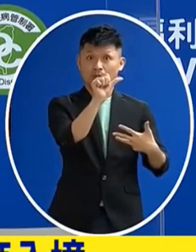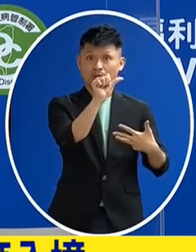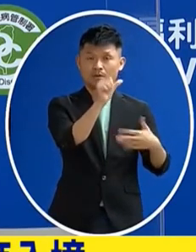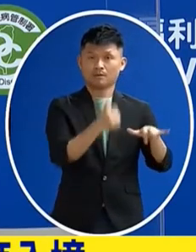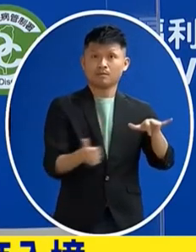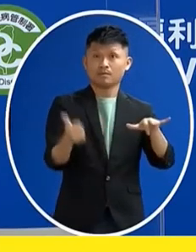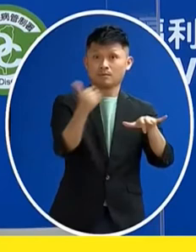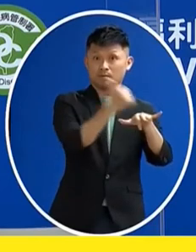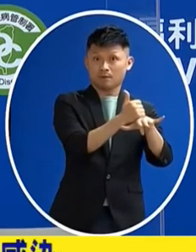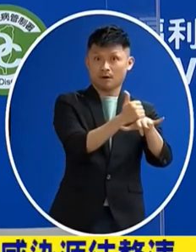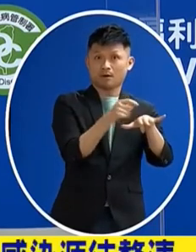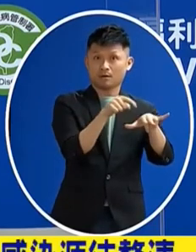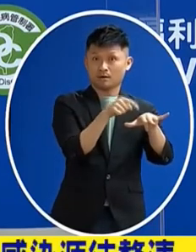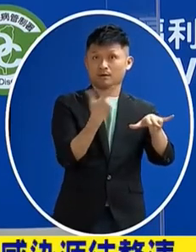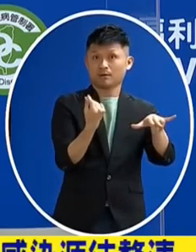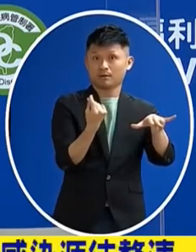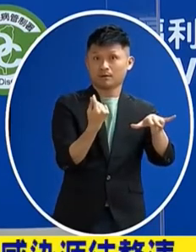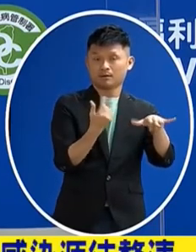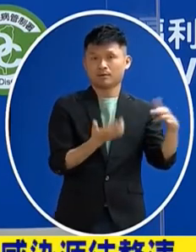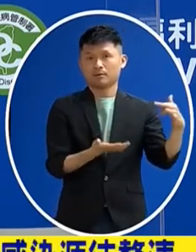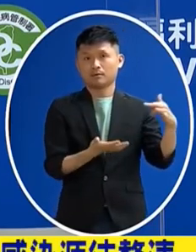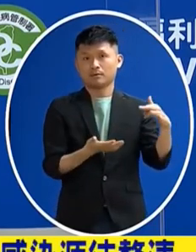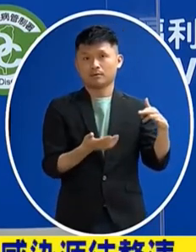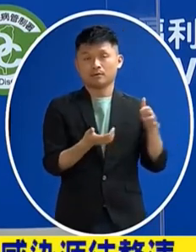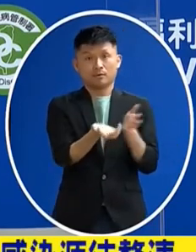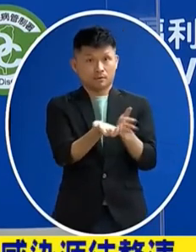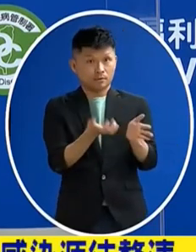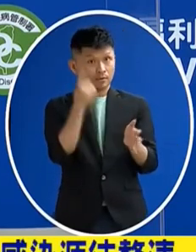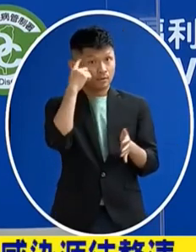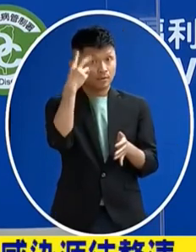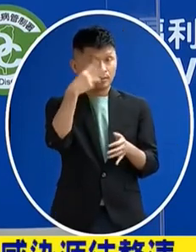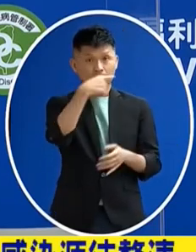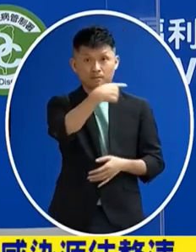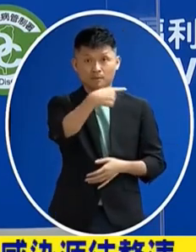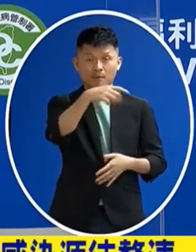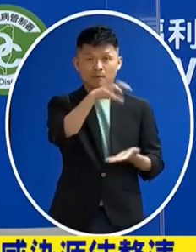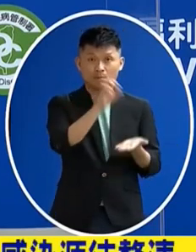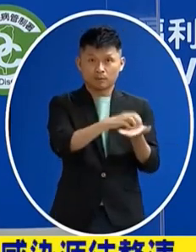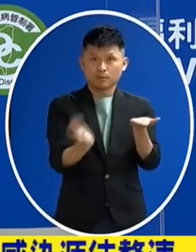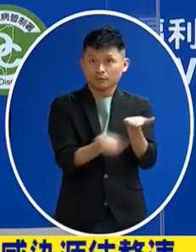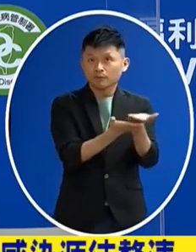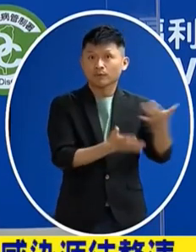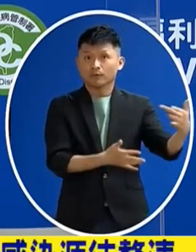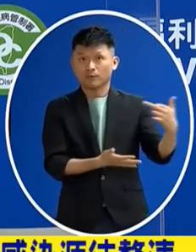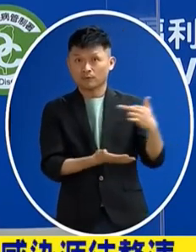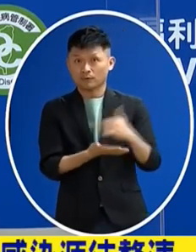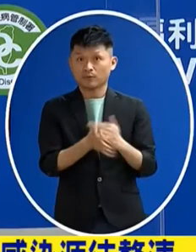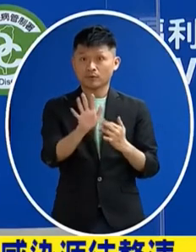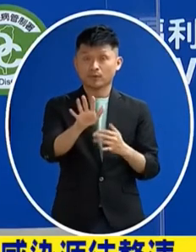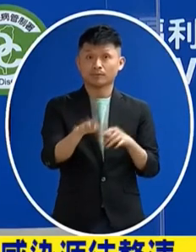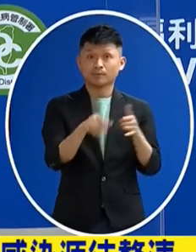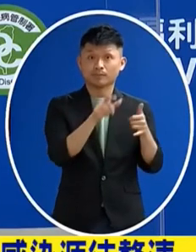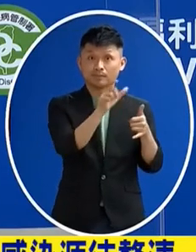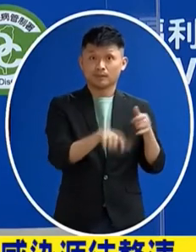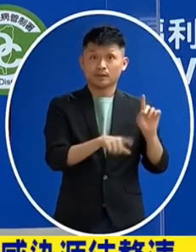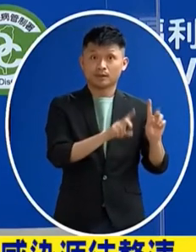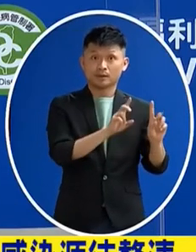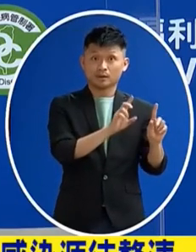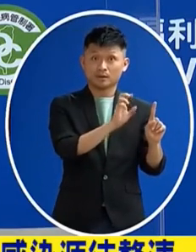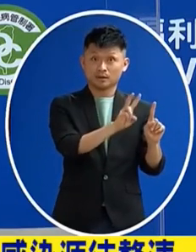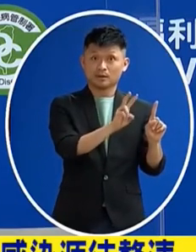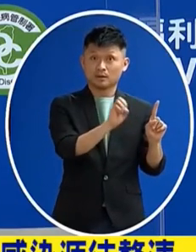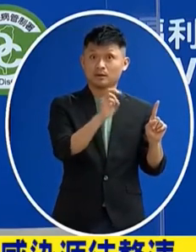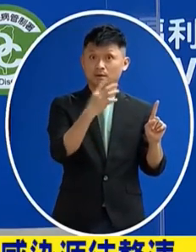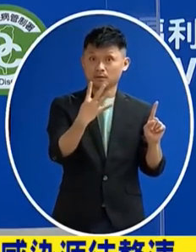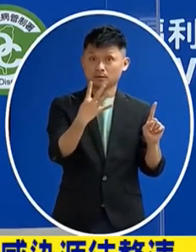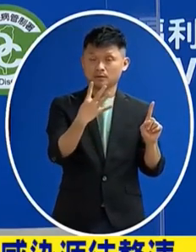一个班机返台哈，那搭机前3日的检验阴性报告。那1204入境后到检验所检